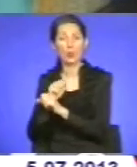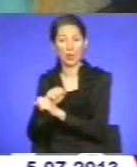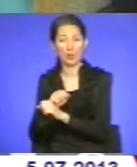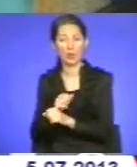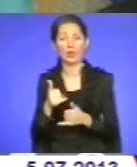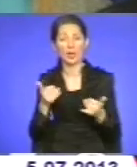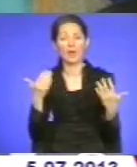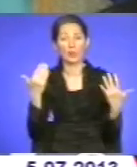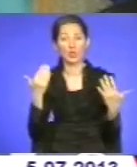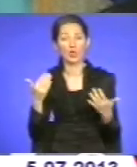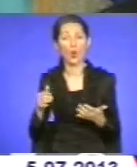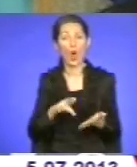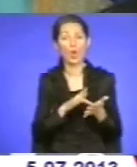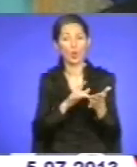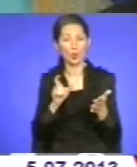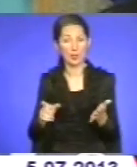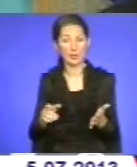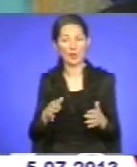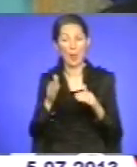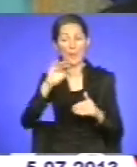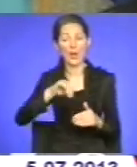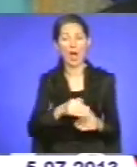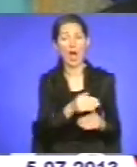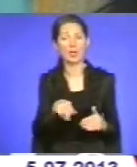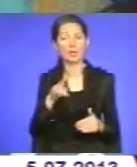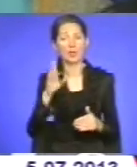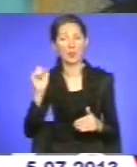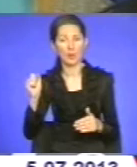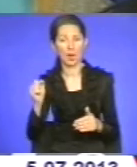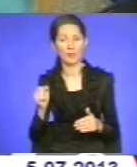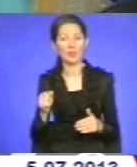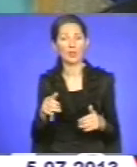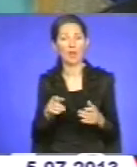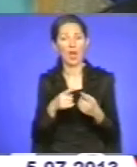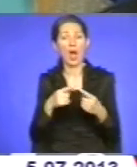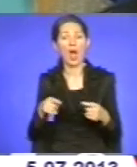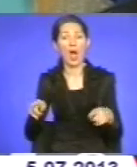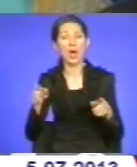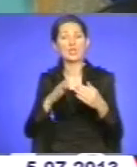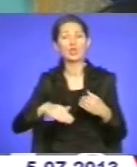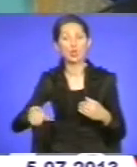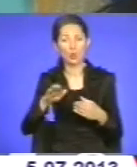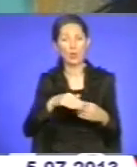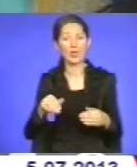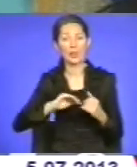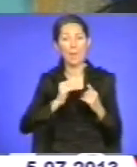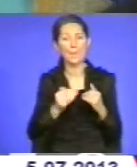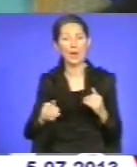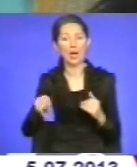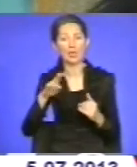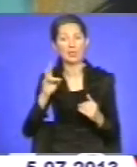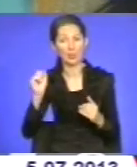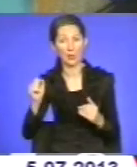Дністра. Облаштування відпочинкових зон для туризму на берегах Дністра. Надання консультацій та